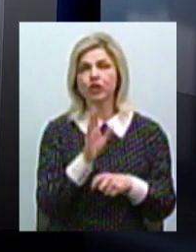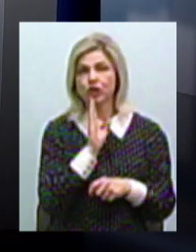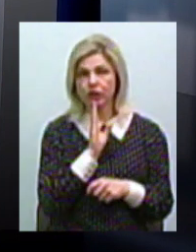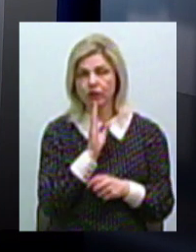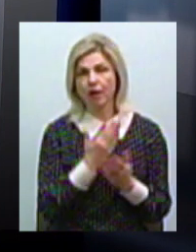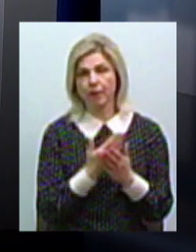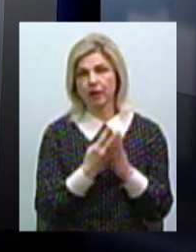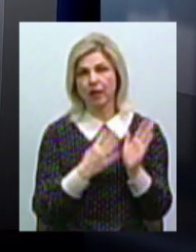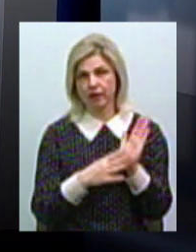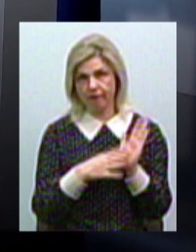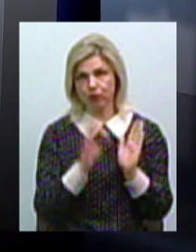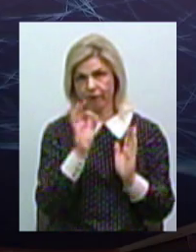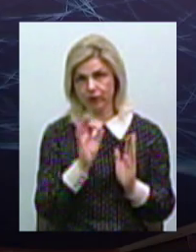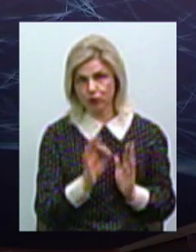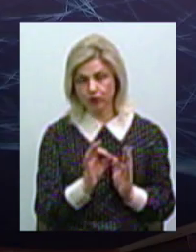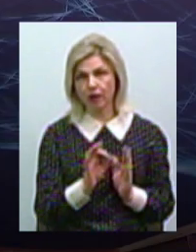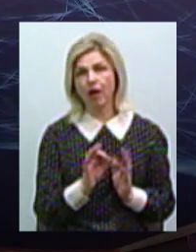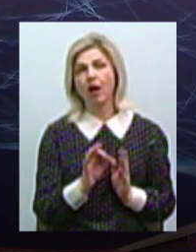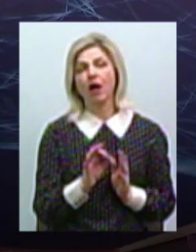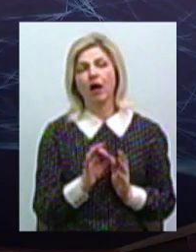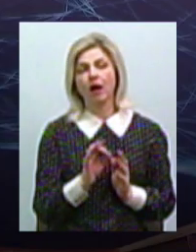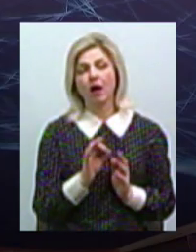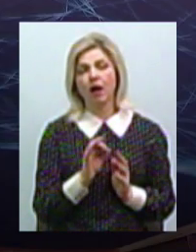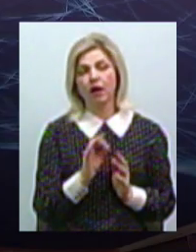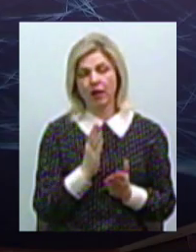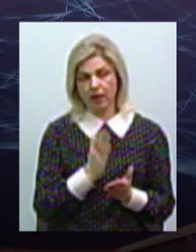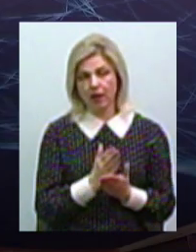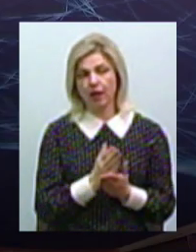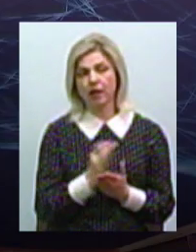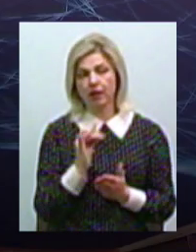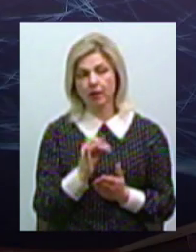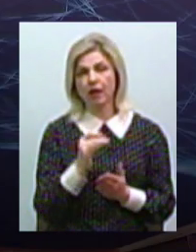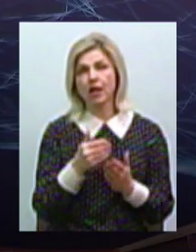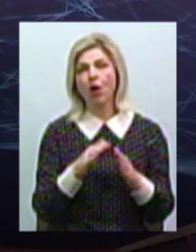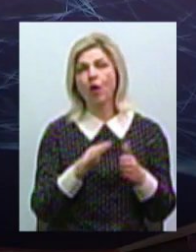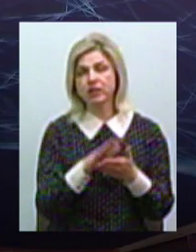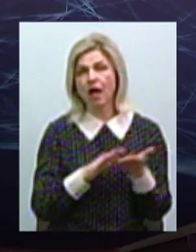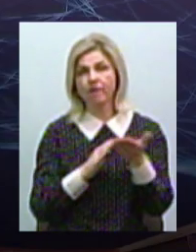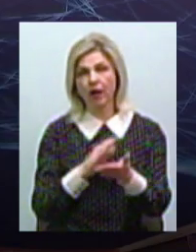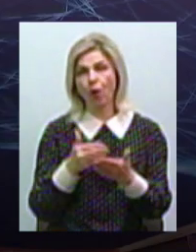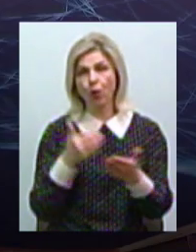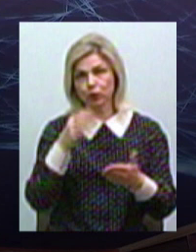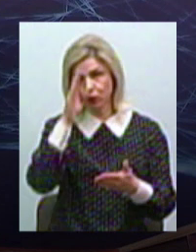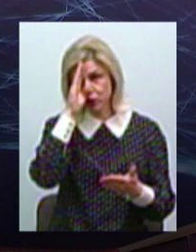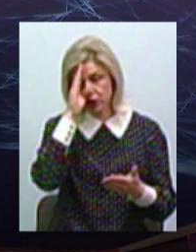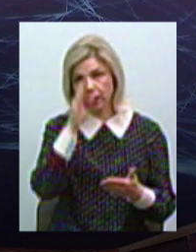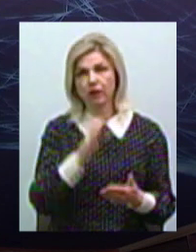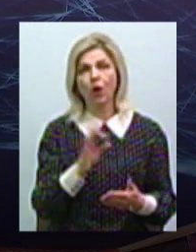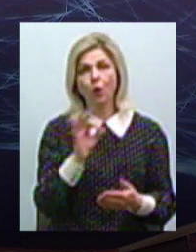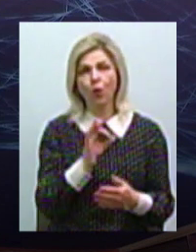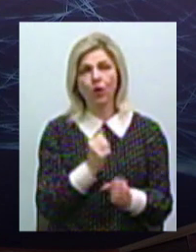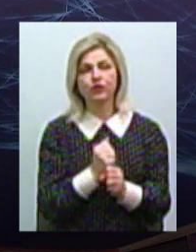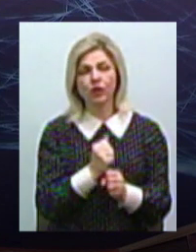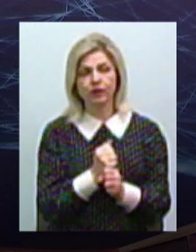близько 90% звернень до поліції. Звичайно, є також звернення від чоловіків, у тому числі щодо вчинення